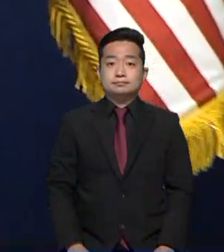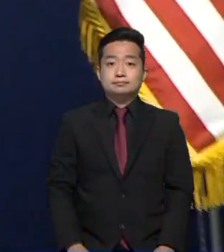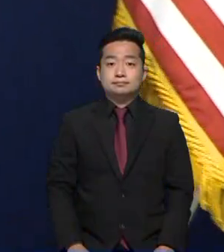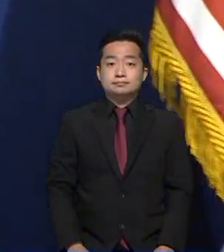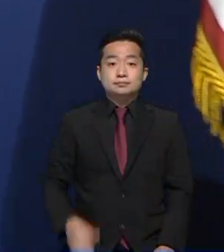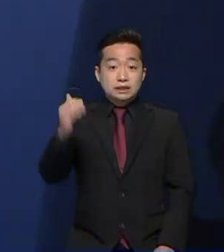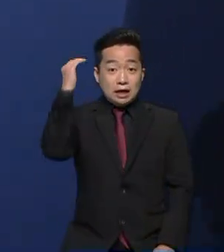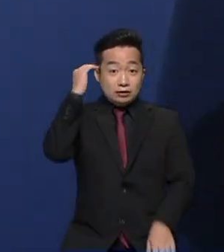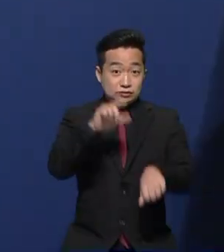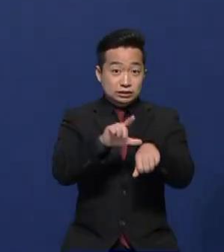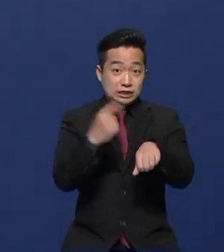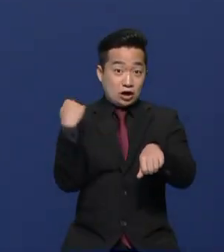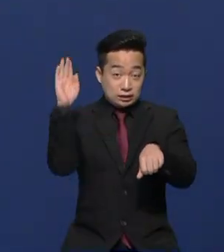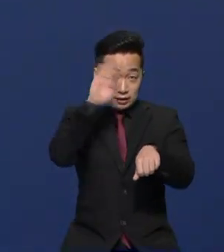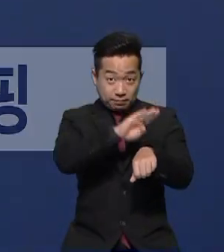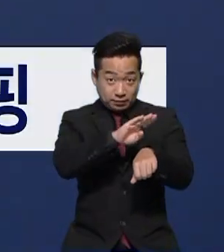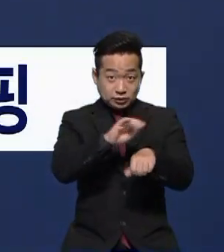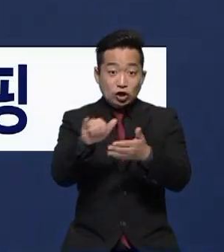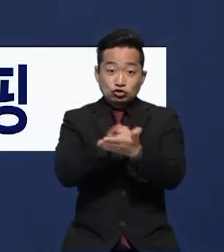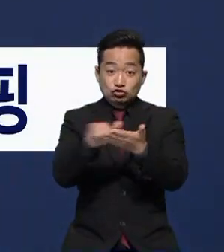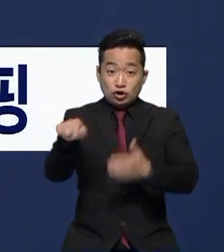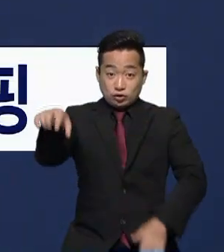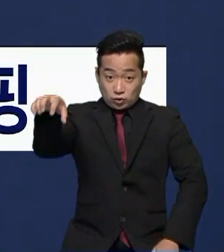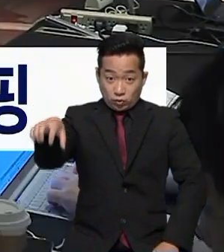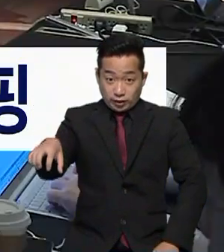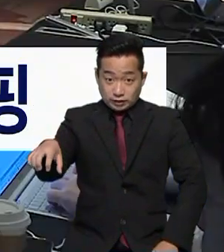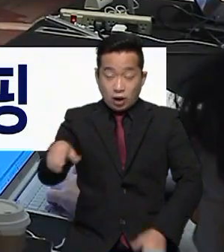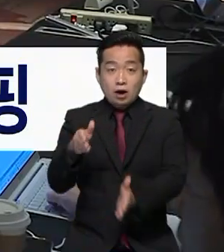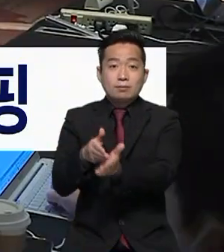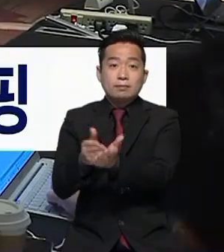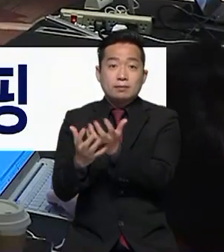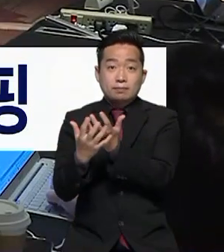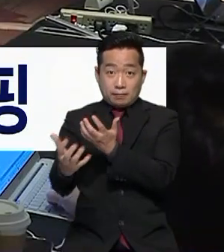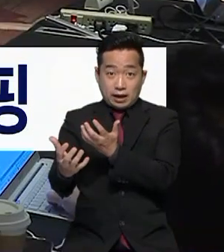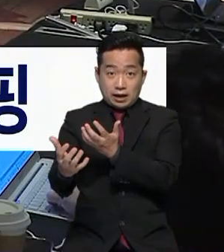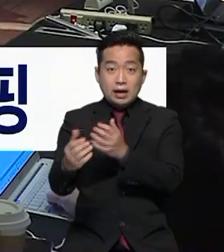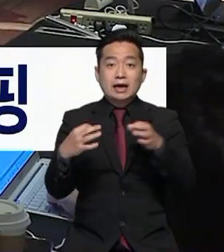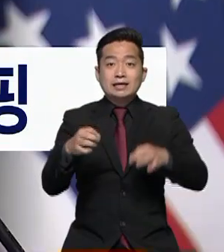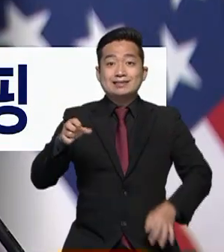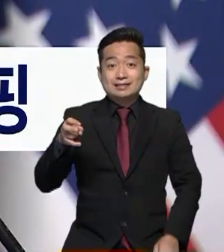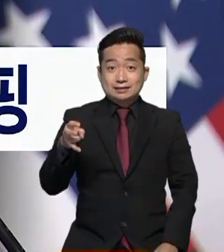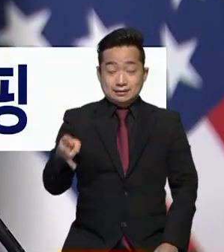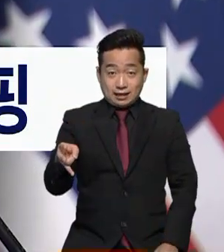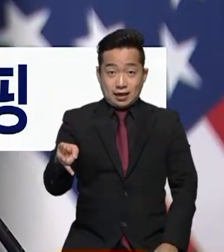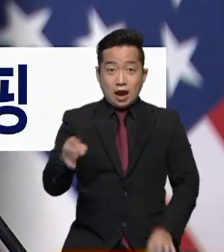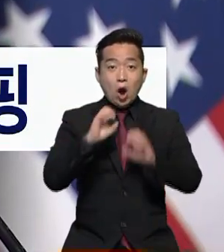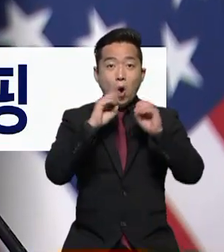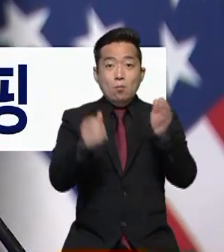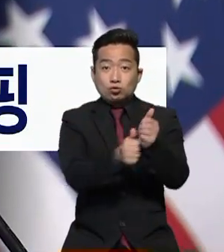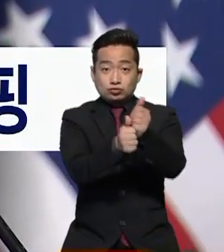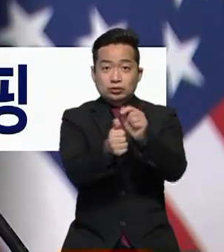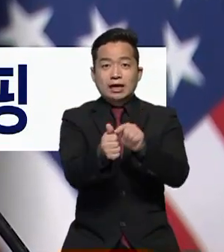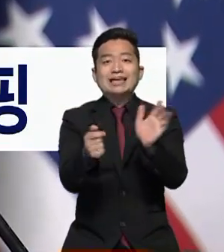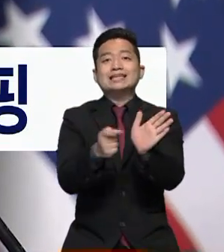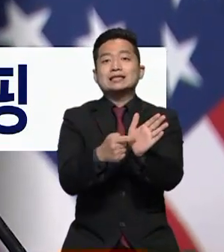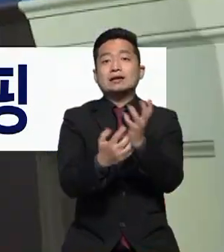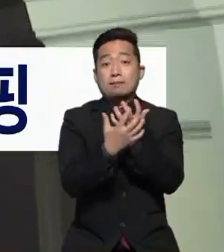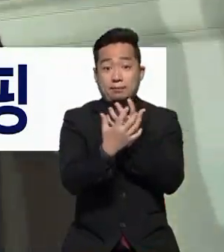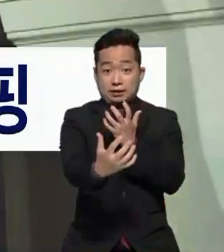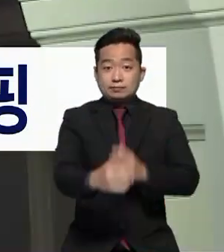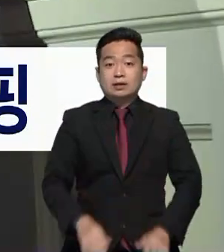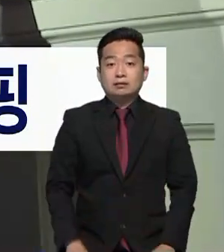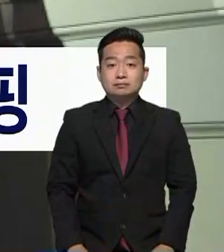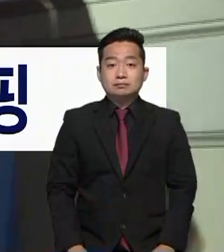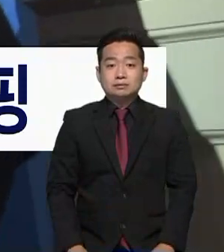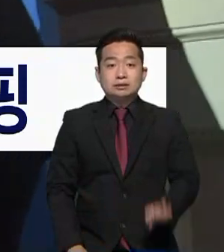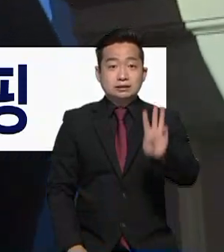한국 시간으로 어젯밤 뉴욕 순방 프레스센터 철수 직전 김은혜 대통령실 홍보수석이 긴급 브리핑에 나섰습니다.